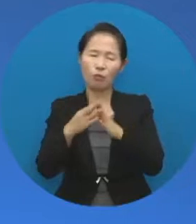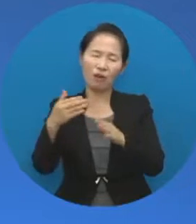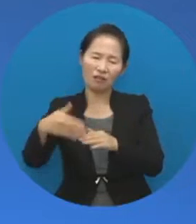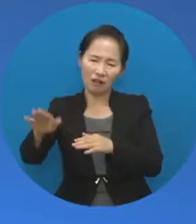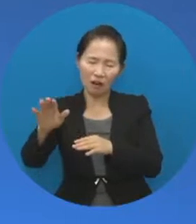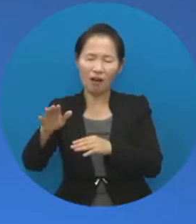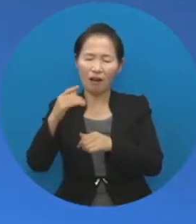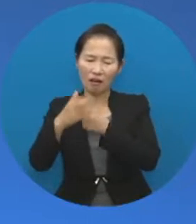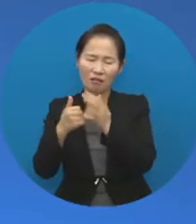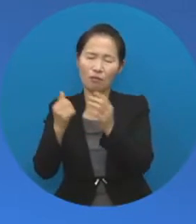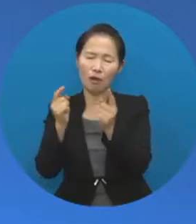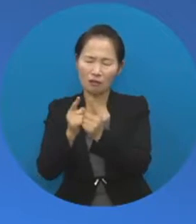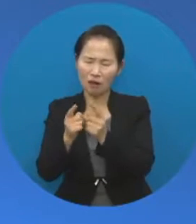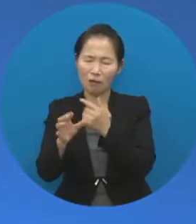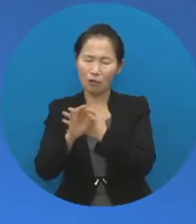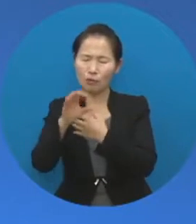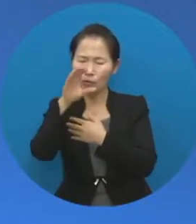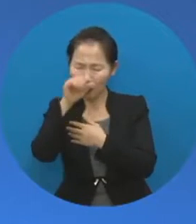그 기도를